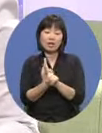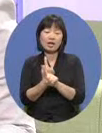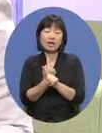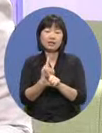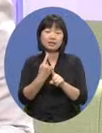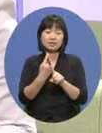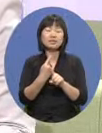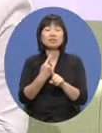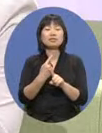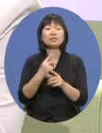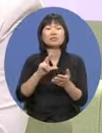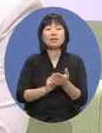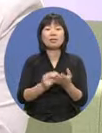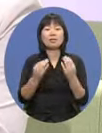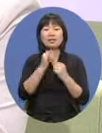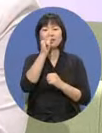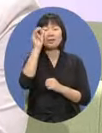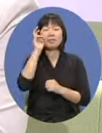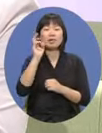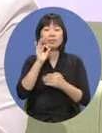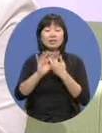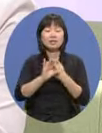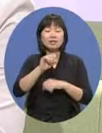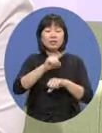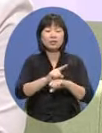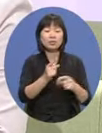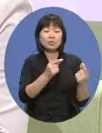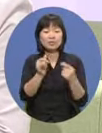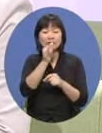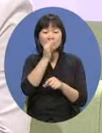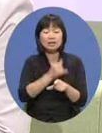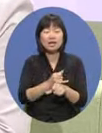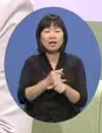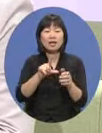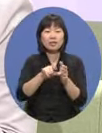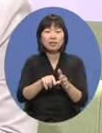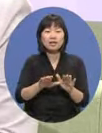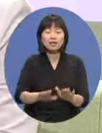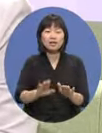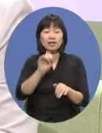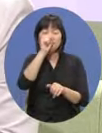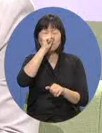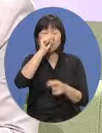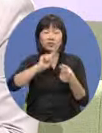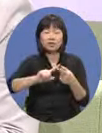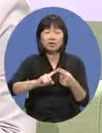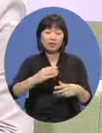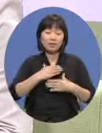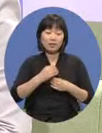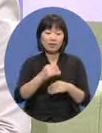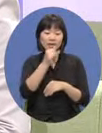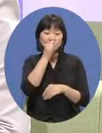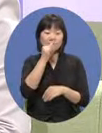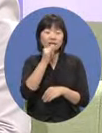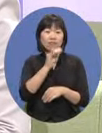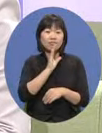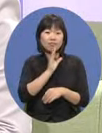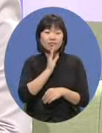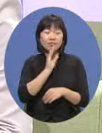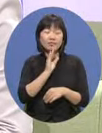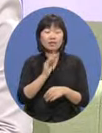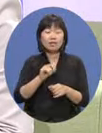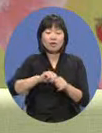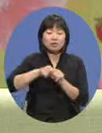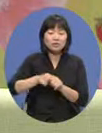요소들은 더 많은 것 같아요. 네. 자, 그런데 만약에 성격이 좀 비슷하다라고 했을 때 이제 장점은 좀 편안함이 있어요. 그렇죠. 뭐